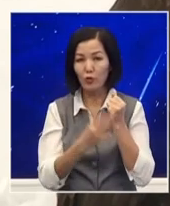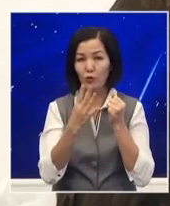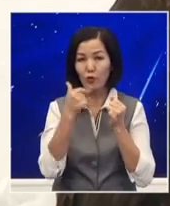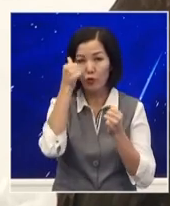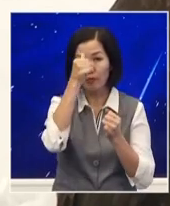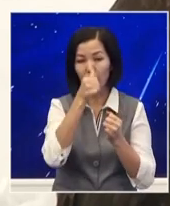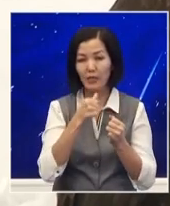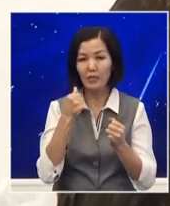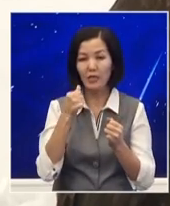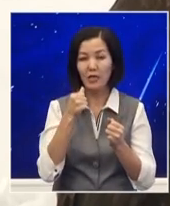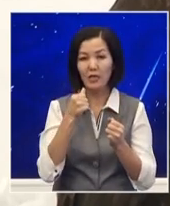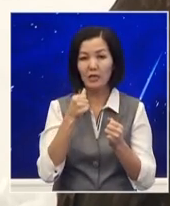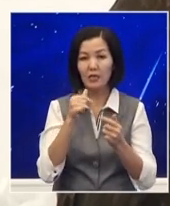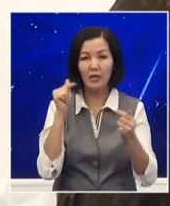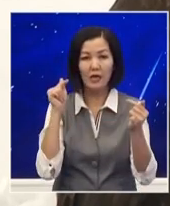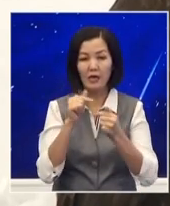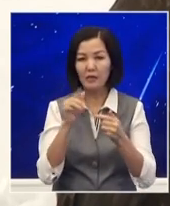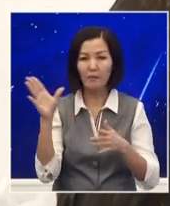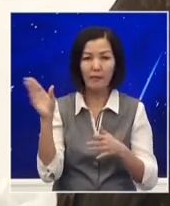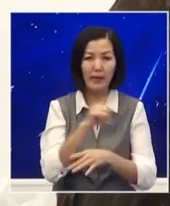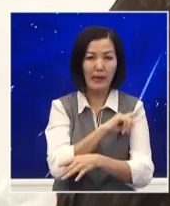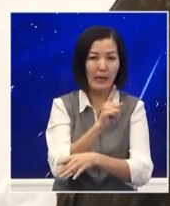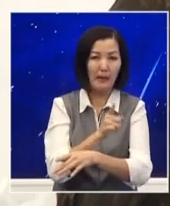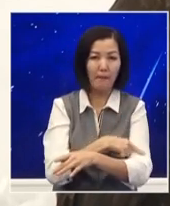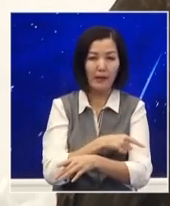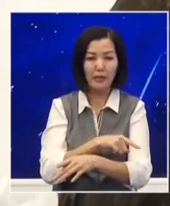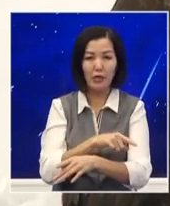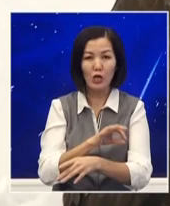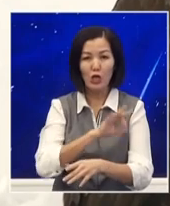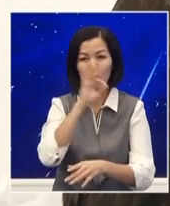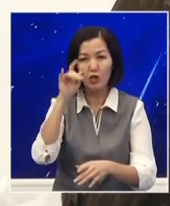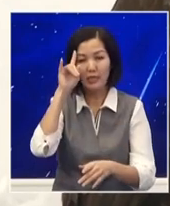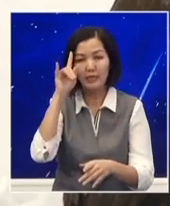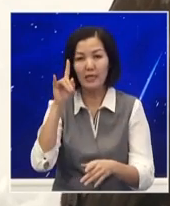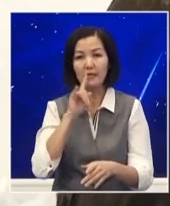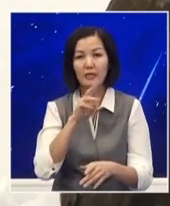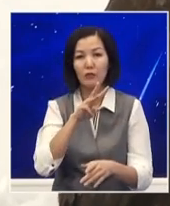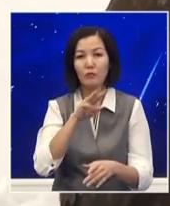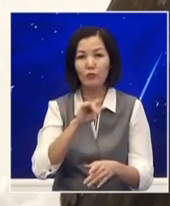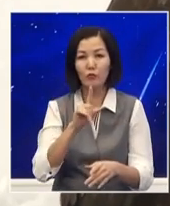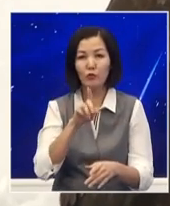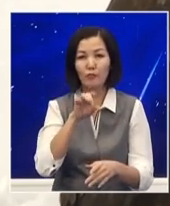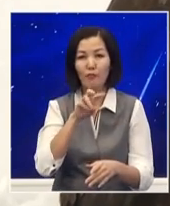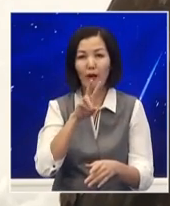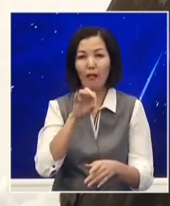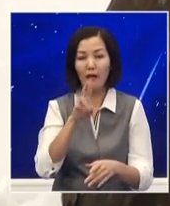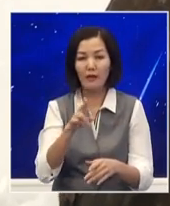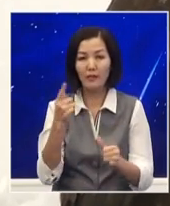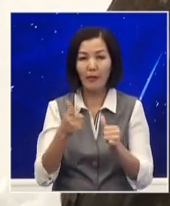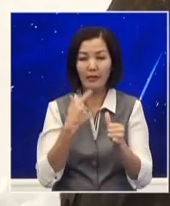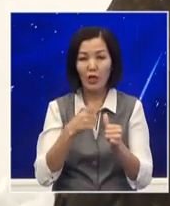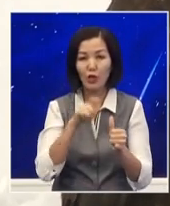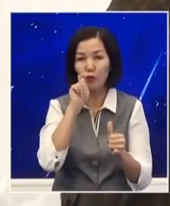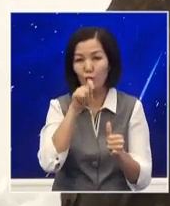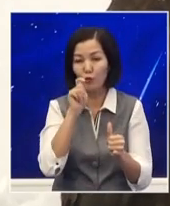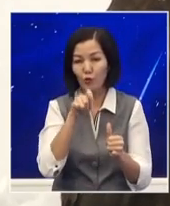жылдан бері ешқандай қарсылас таптырмаған ең бірегей Шығыс Қазақстанның мұзбалақ атты қыраны. Бұл даланың